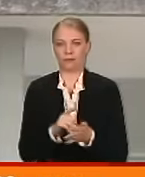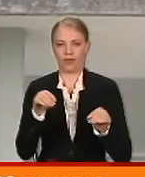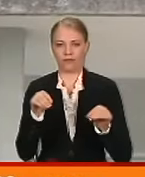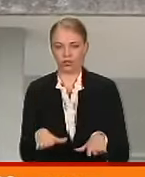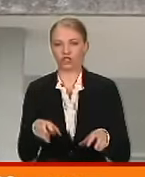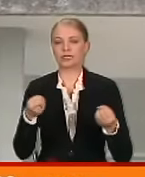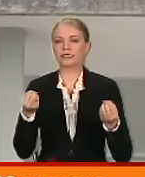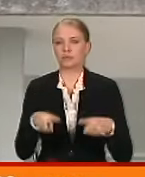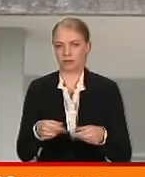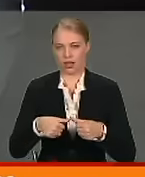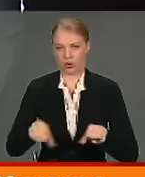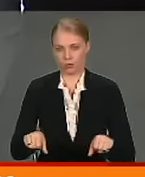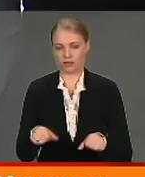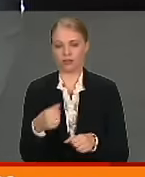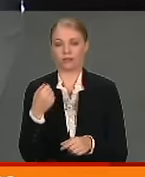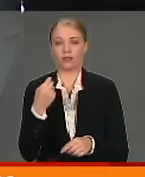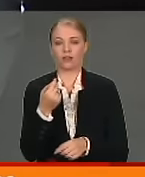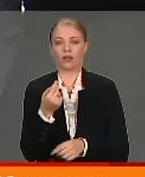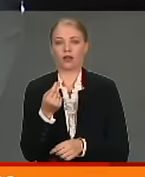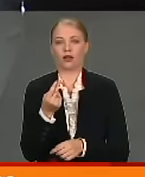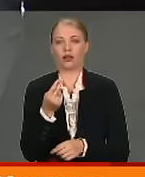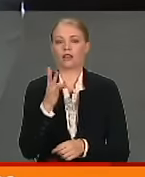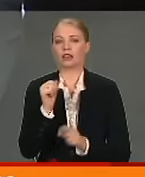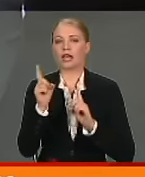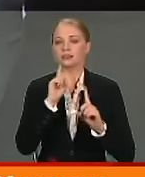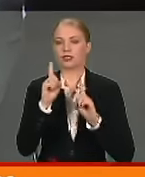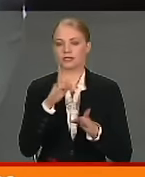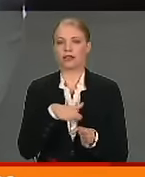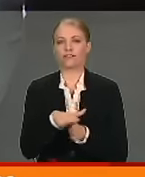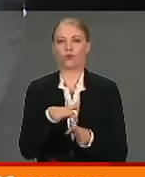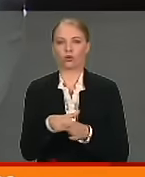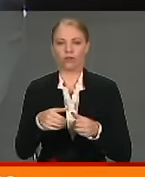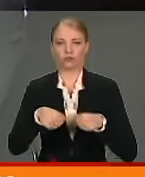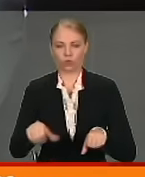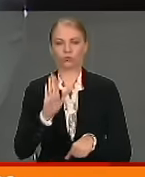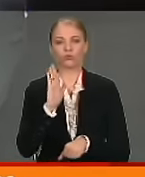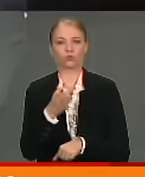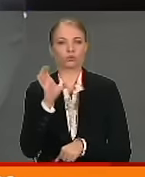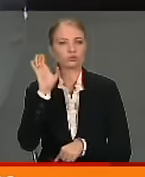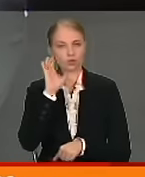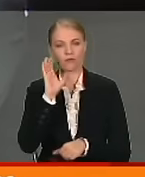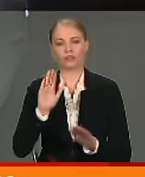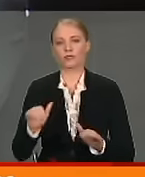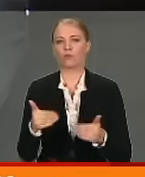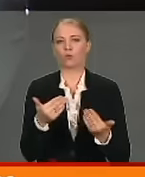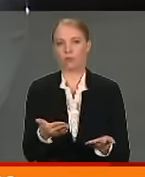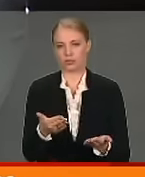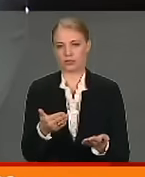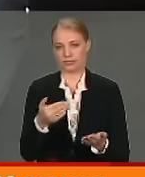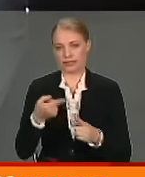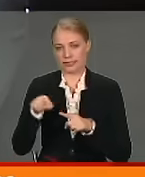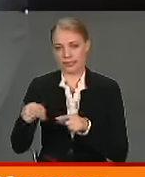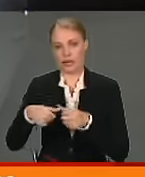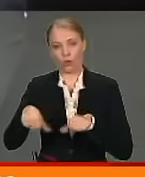вирішити спеціальна комісія. На засіданні виконавчого комітету буде заслуховуватися пропозиції цієї